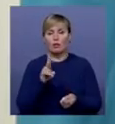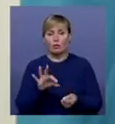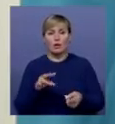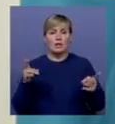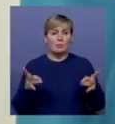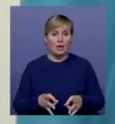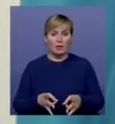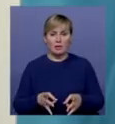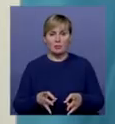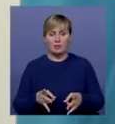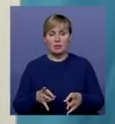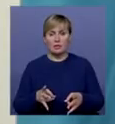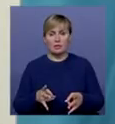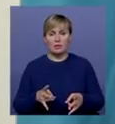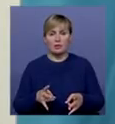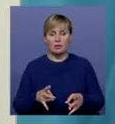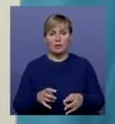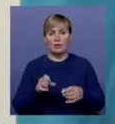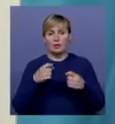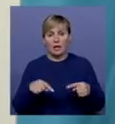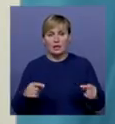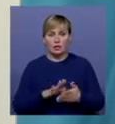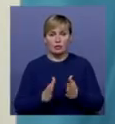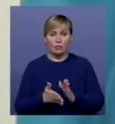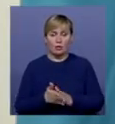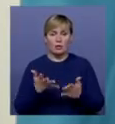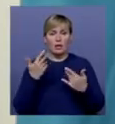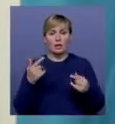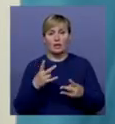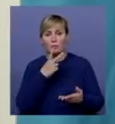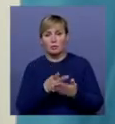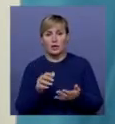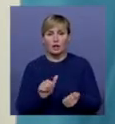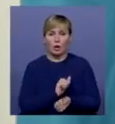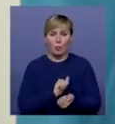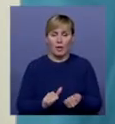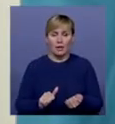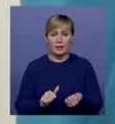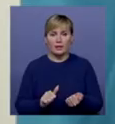необходимости есть разные ситуации, когда надо посмотреть документы, когда надо